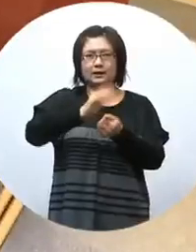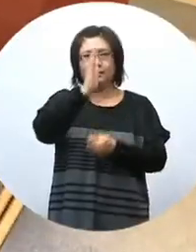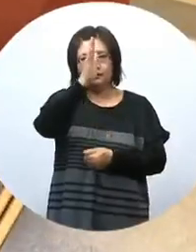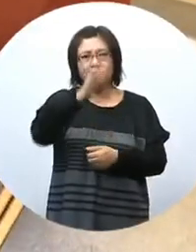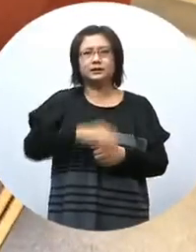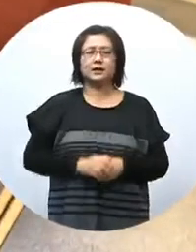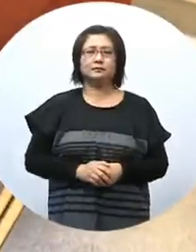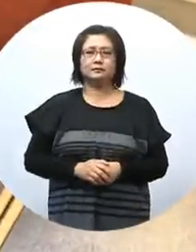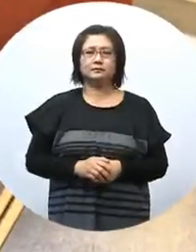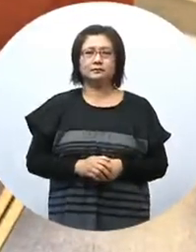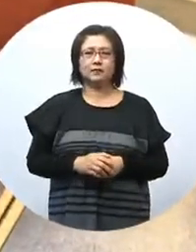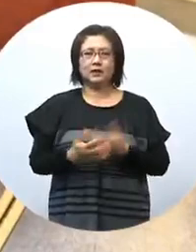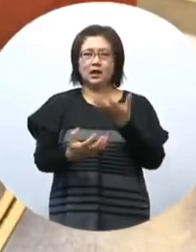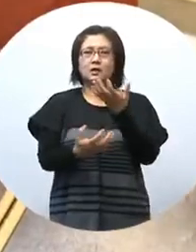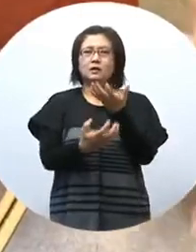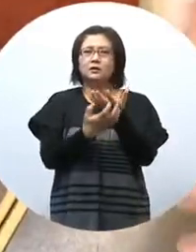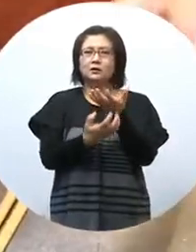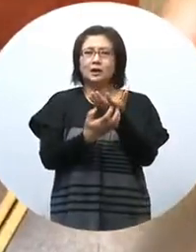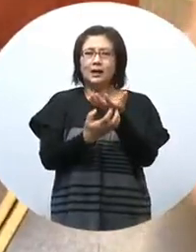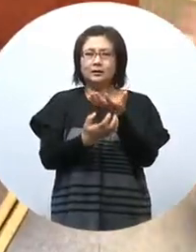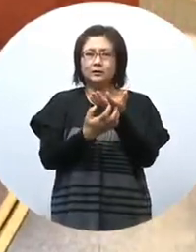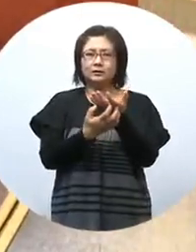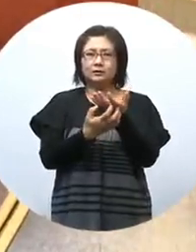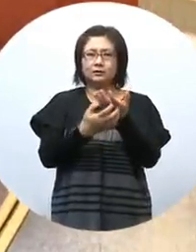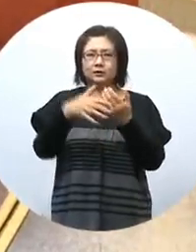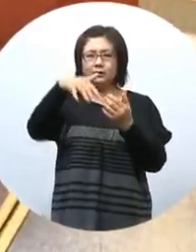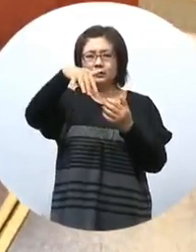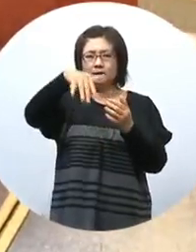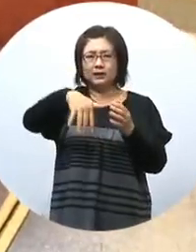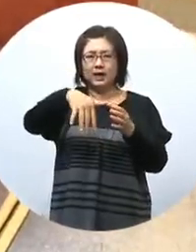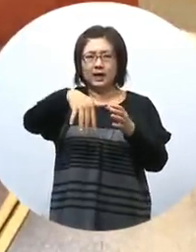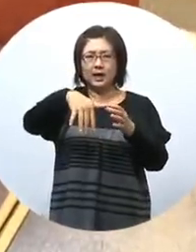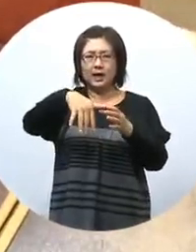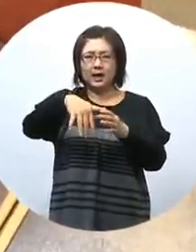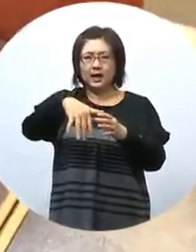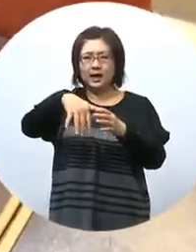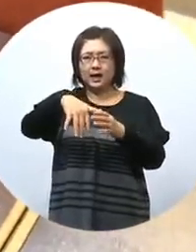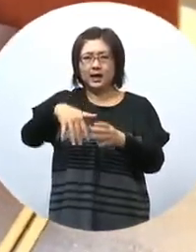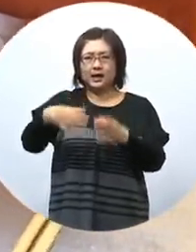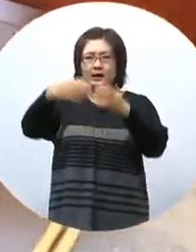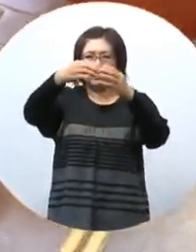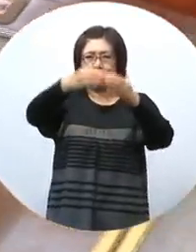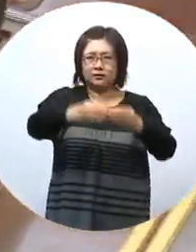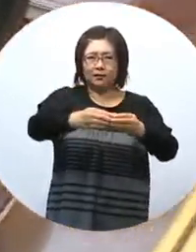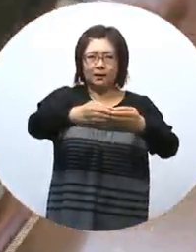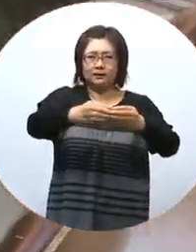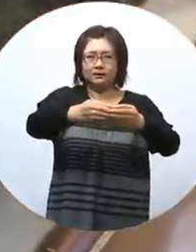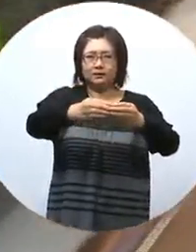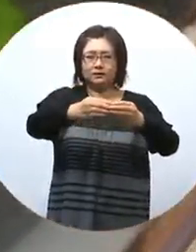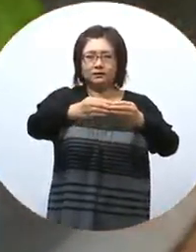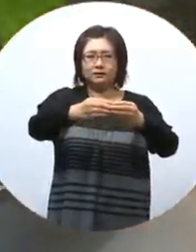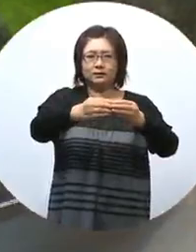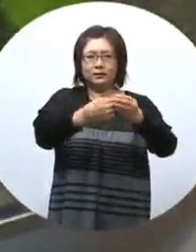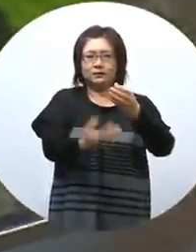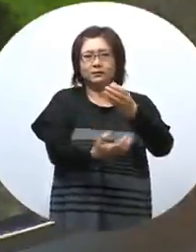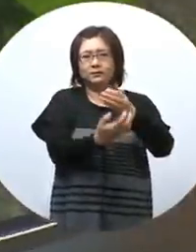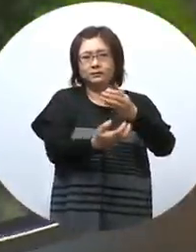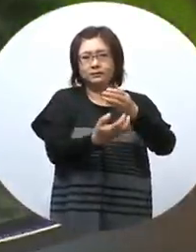ほうれん草を茹でていきますが、根元の部分があるので根元からつけるんですね。 はい。